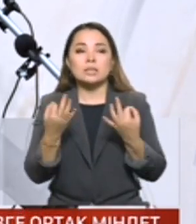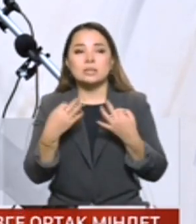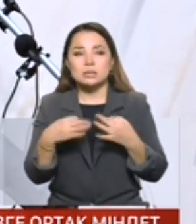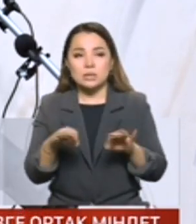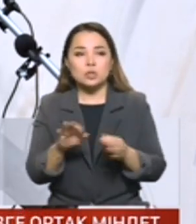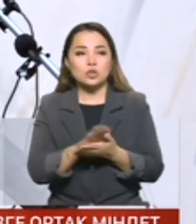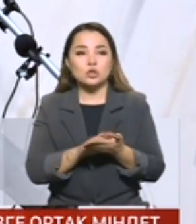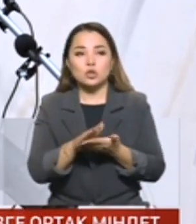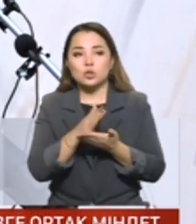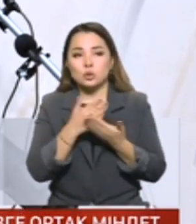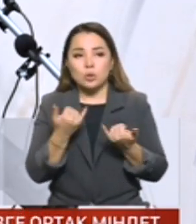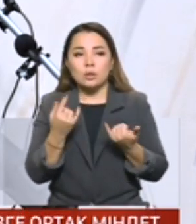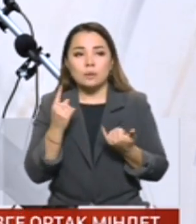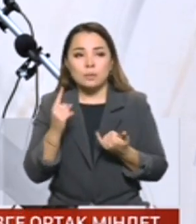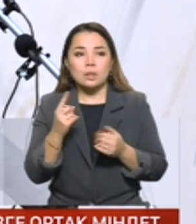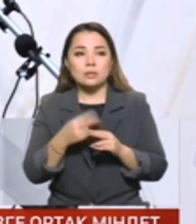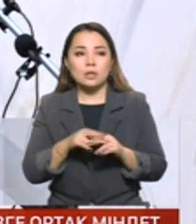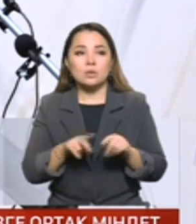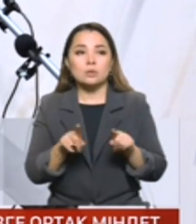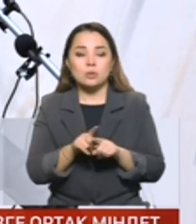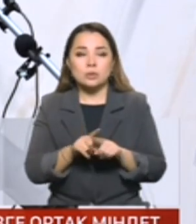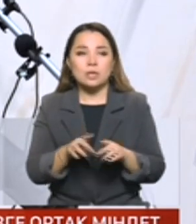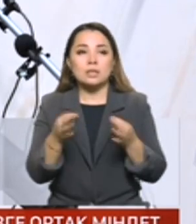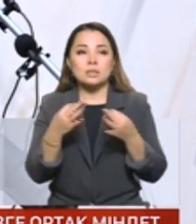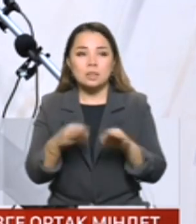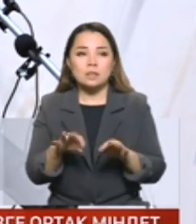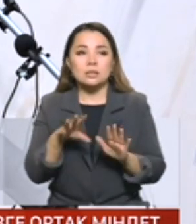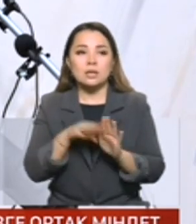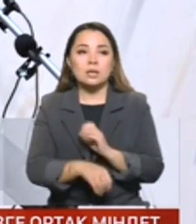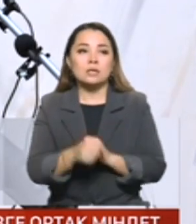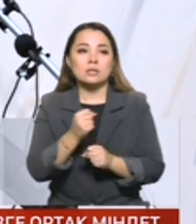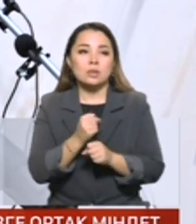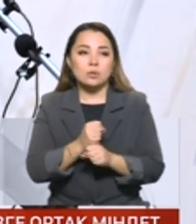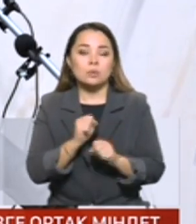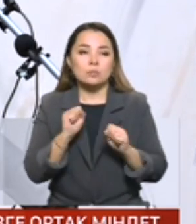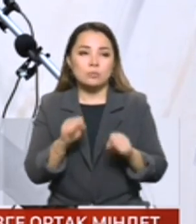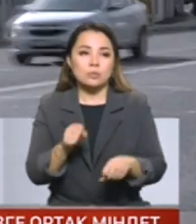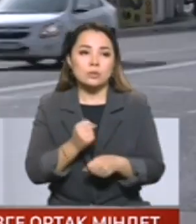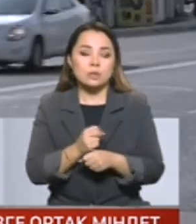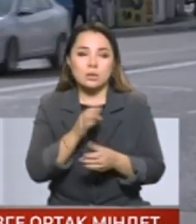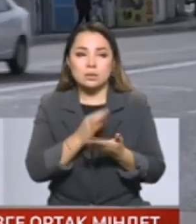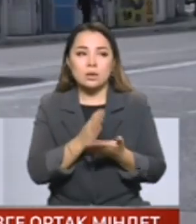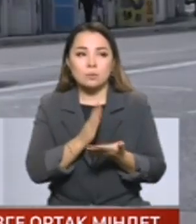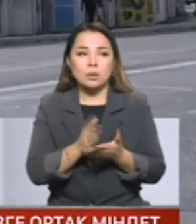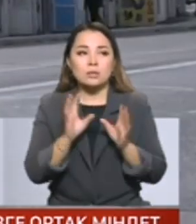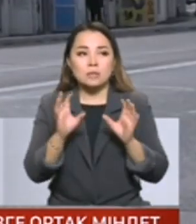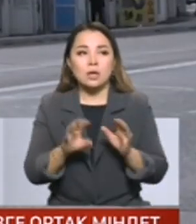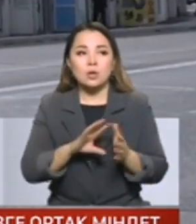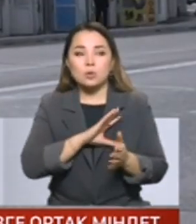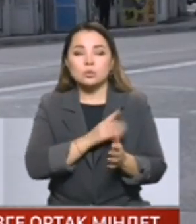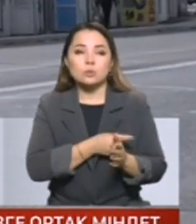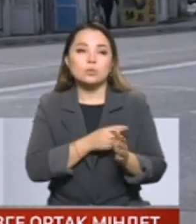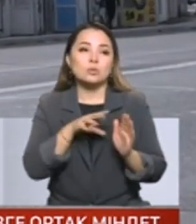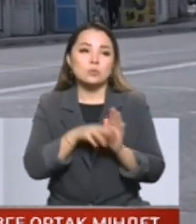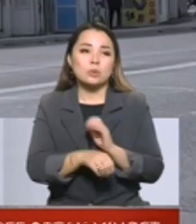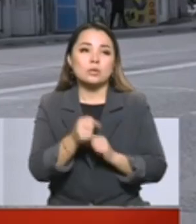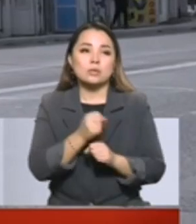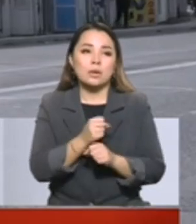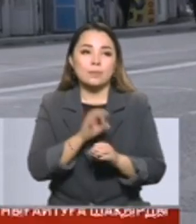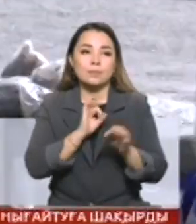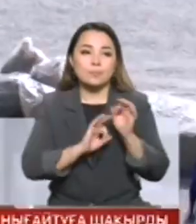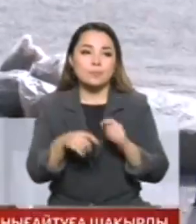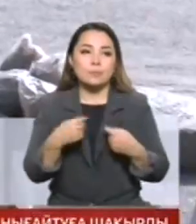лицензиялау жоқ. Бірақ түбі біз осы лицензияны енгіземіз деп жұмыс жасап жатырмыз. Заң күшіне еніп препараттардың саудасы